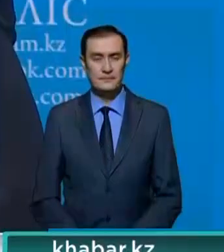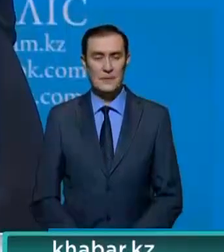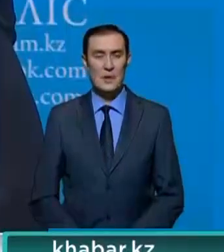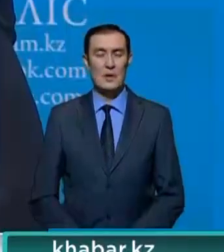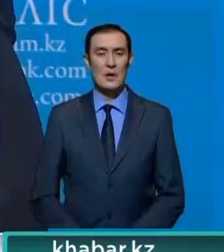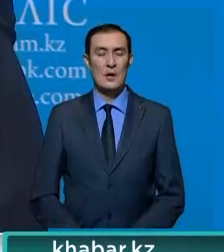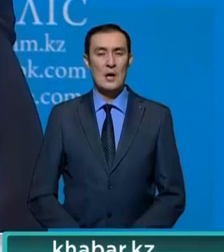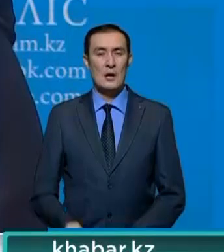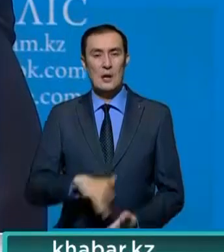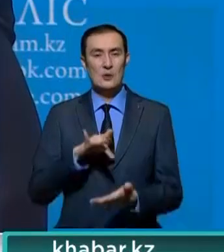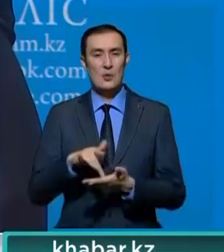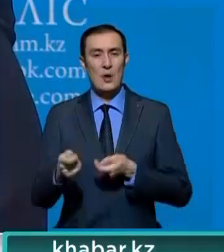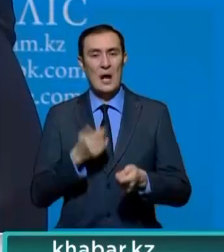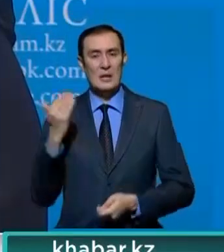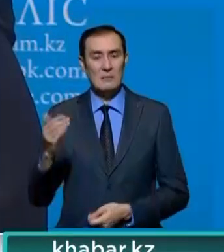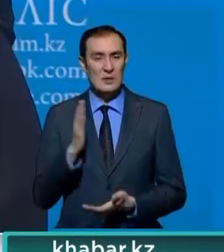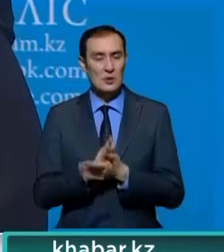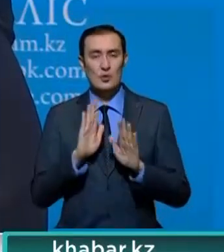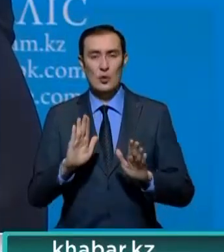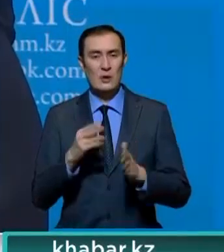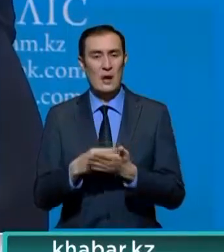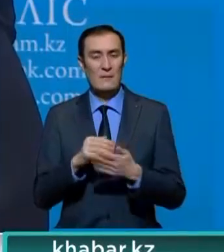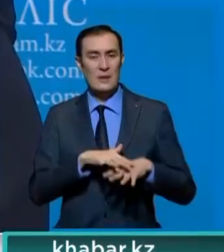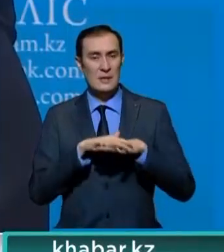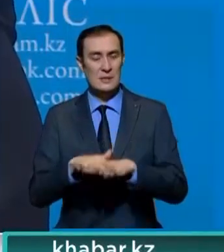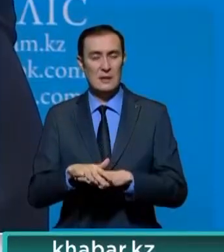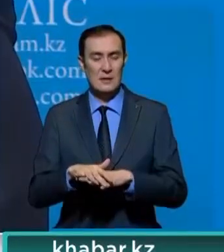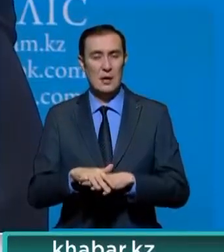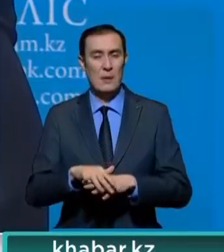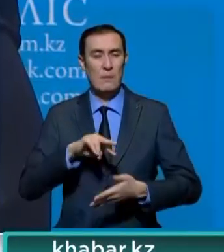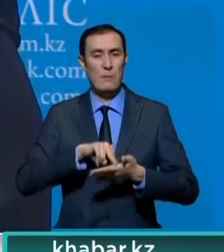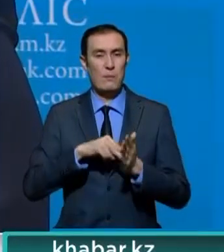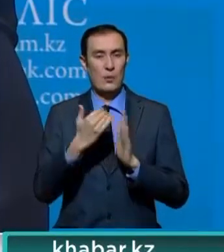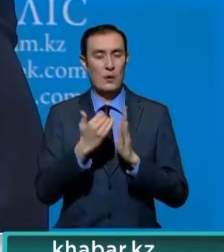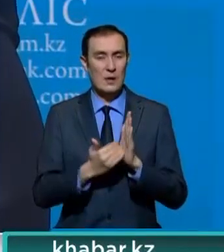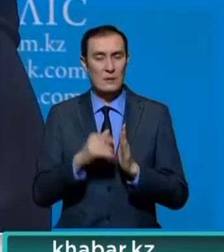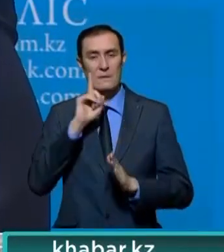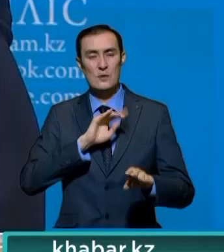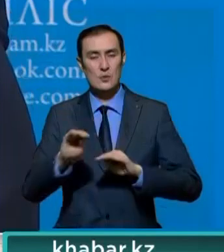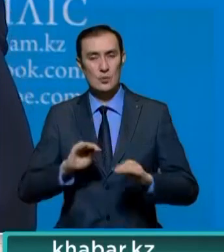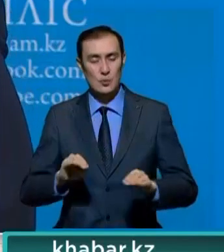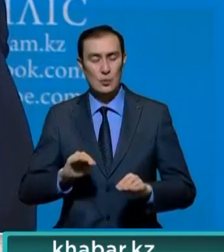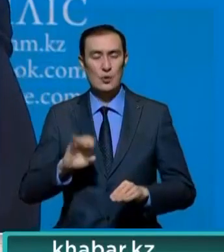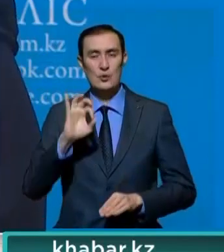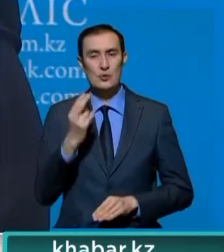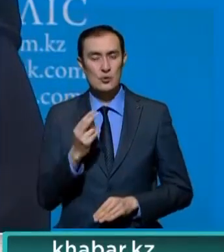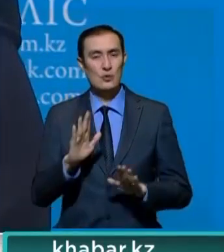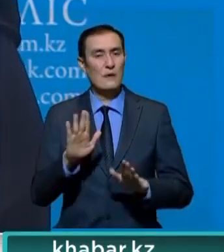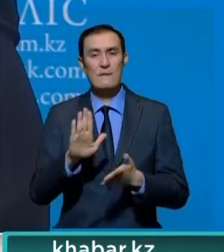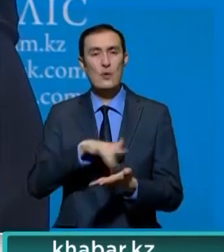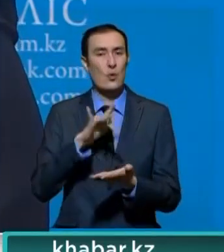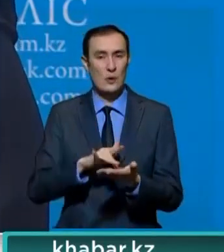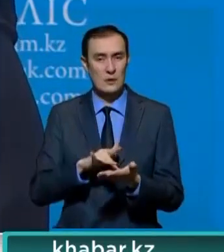Город акимат, у него есть право только финансировать проекты, инфраструктуру, инженерную, социальную, только в черте